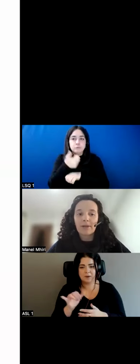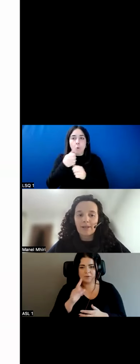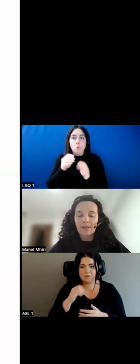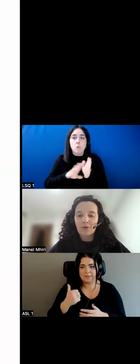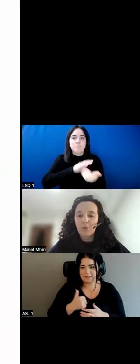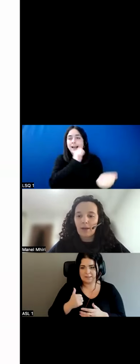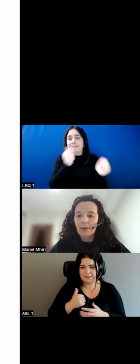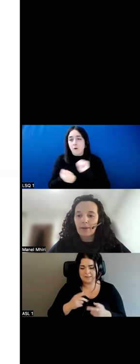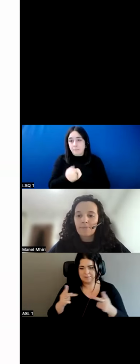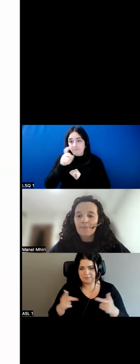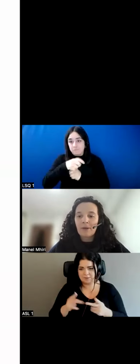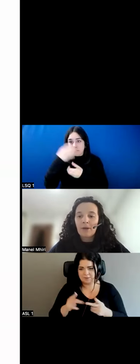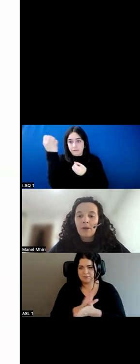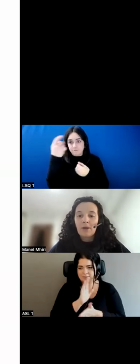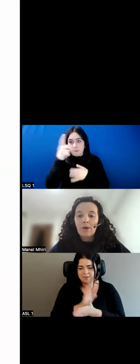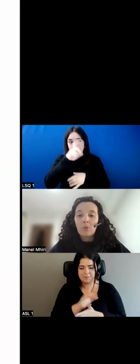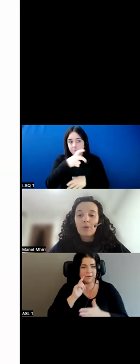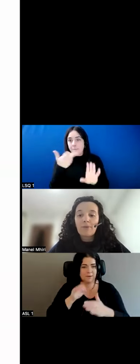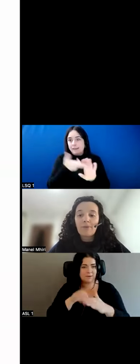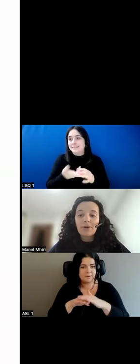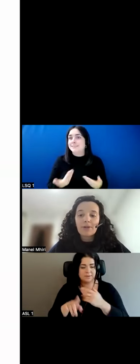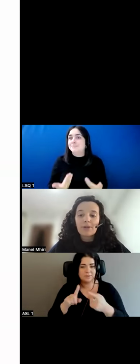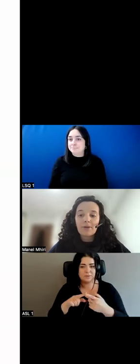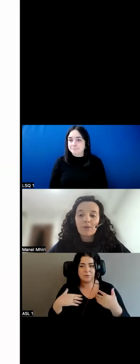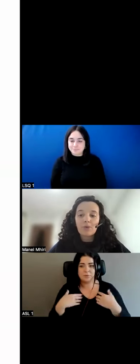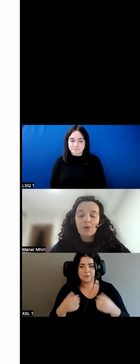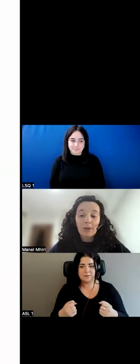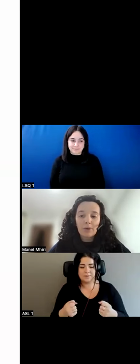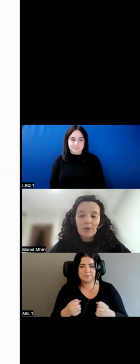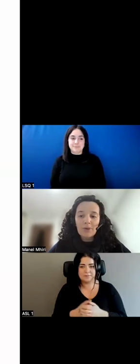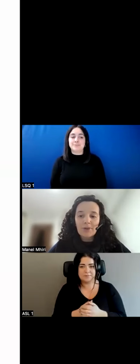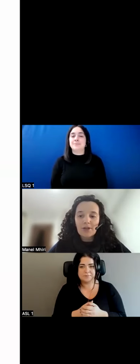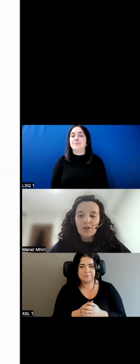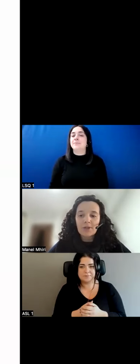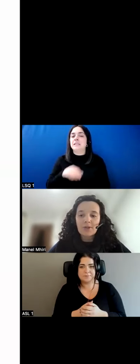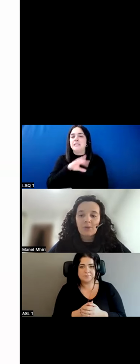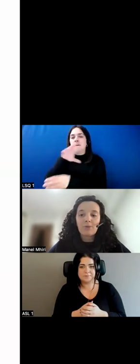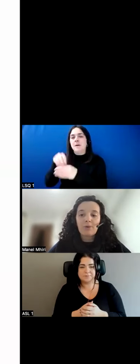Ça aussi fait partie de la déclaration d'opposition d'Inclusion Canada.